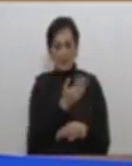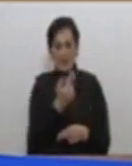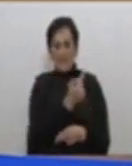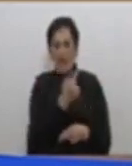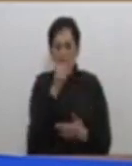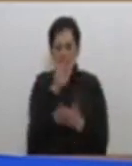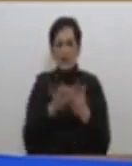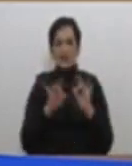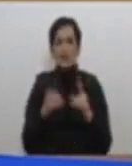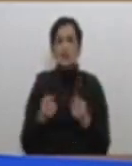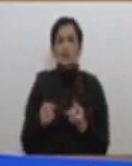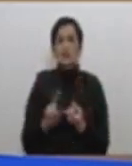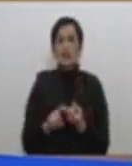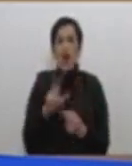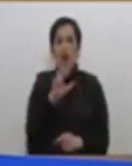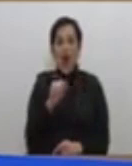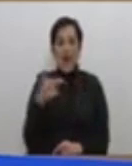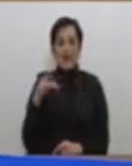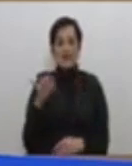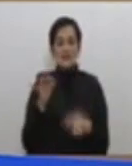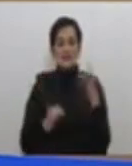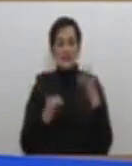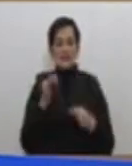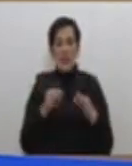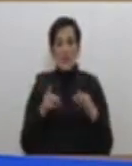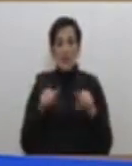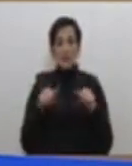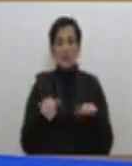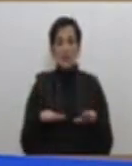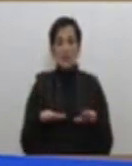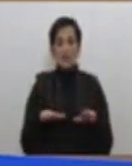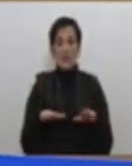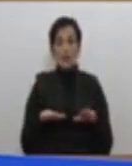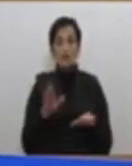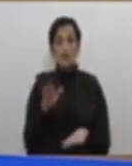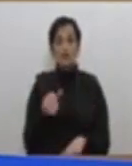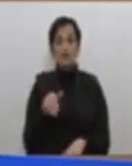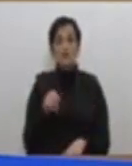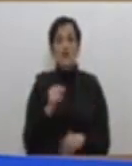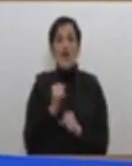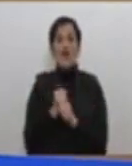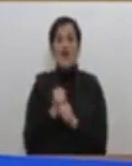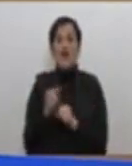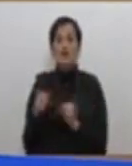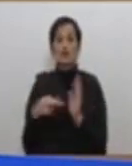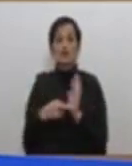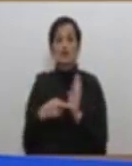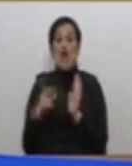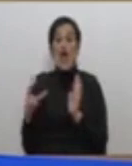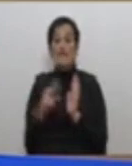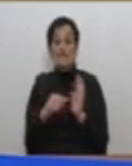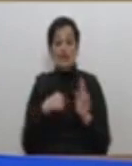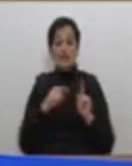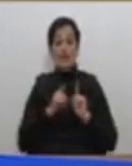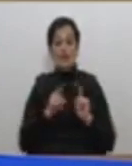rodesats sheekhnen Haagis sasamartlos gadaqvetilebas, tumtsa ak gaketebuli shepaseba chveni oponenti kolegis